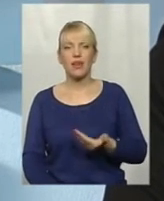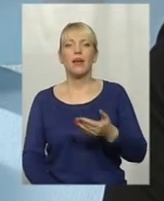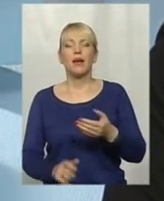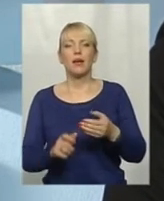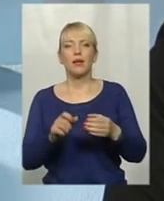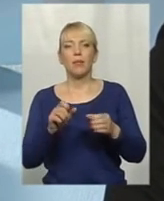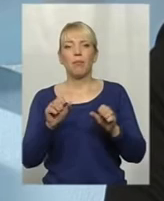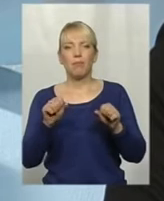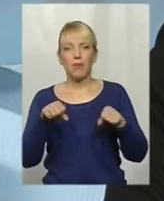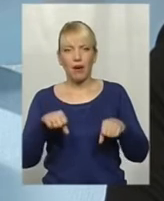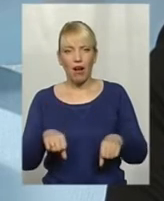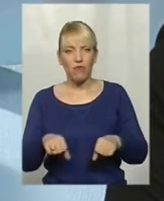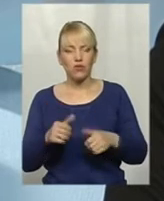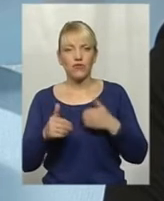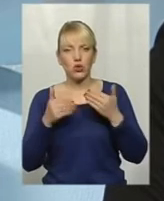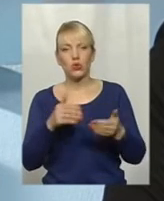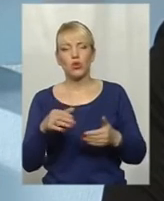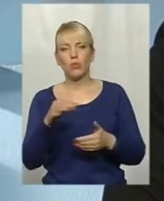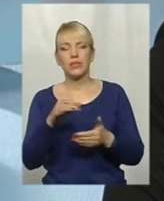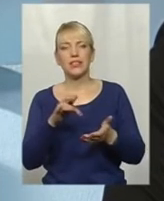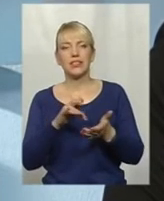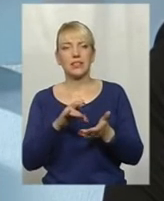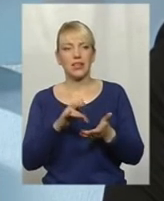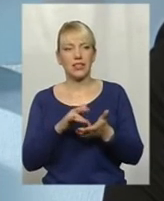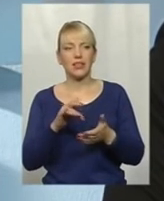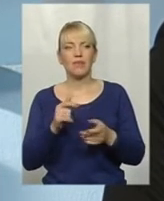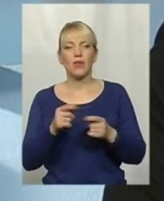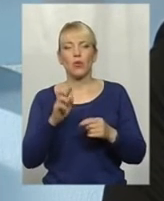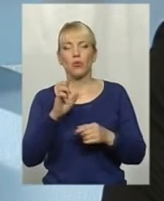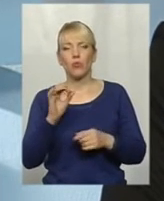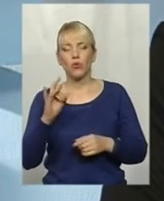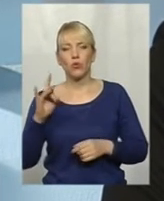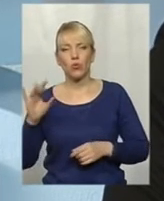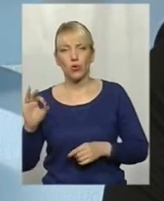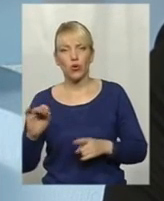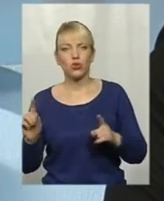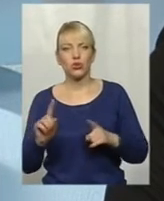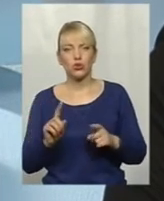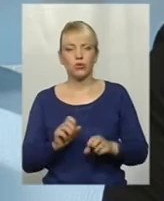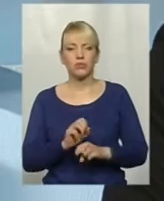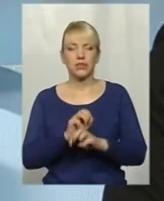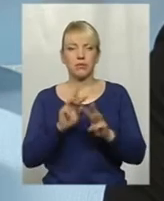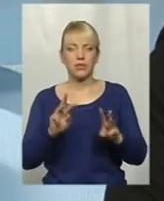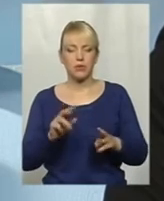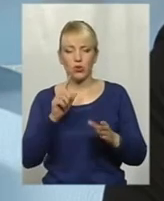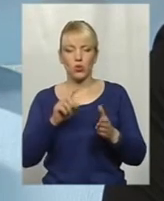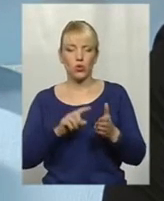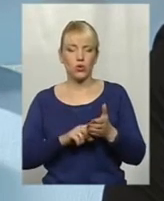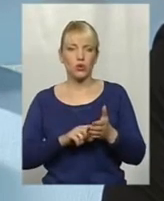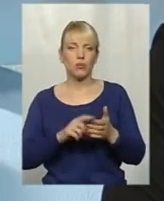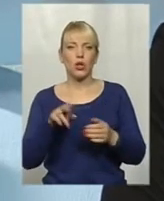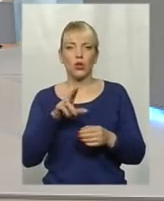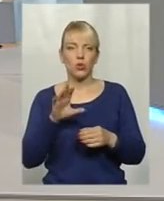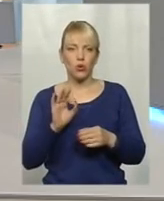центри, а також у бюро правової допомоги, які забезпечують доступ осіб до безоплатної правової допомоги.